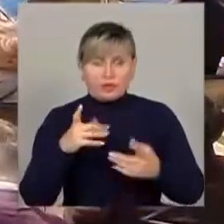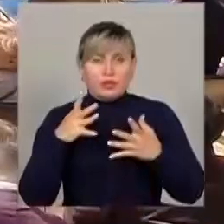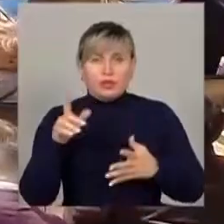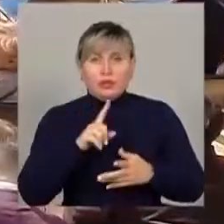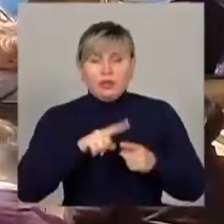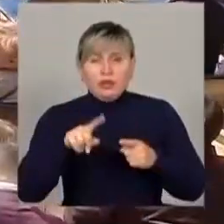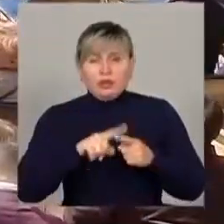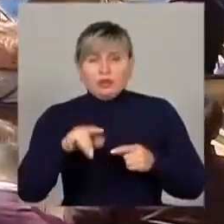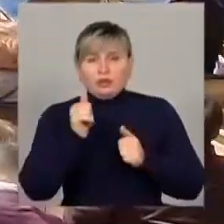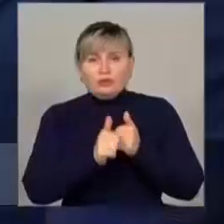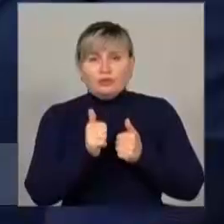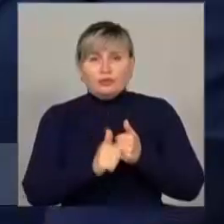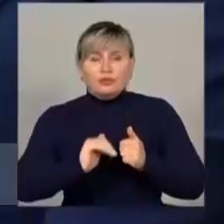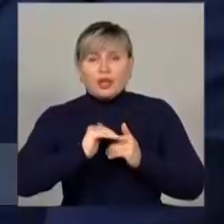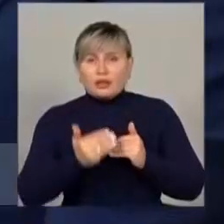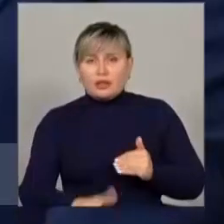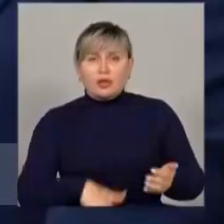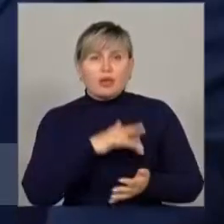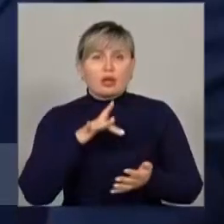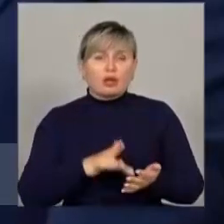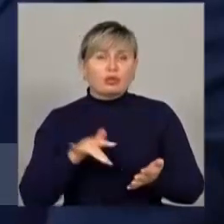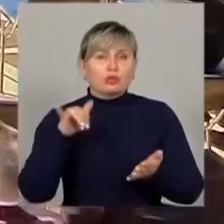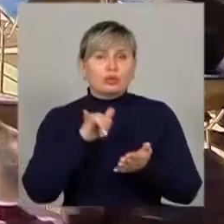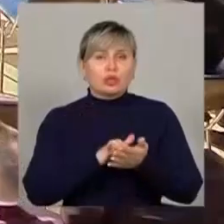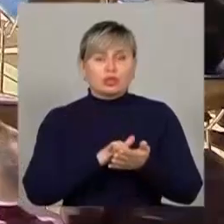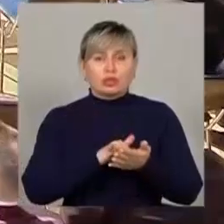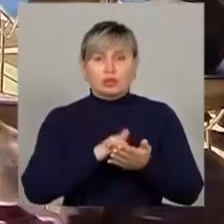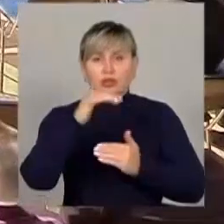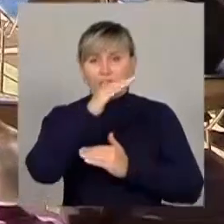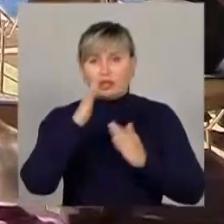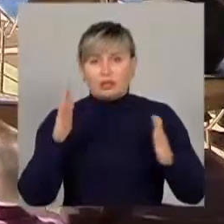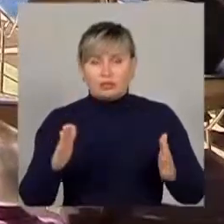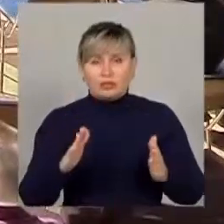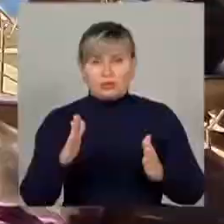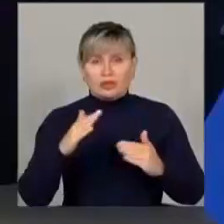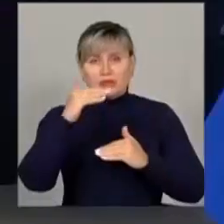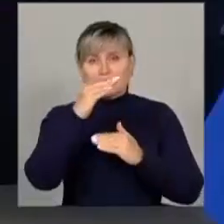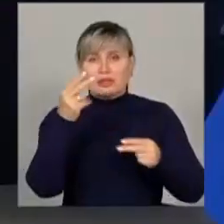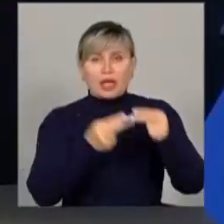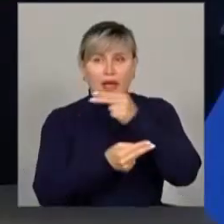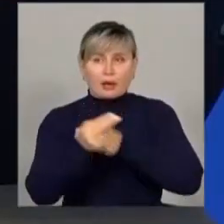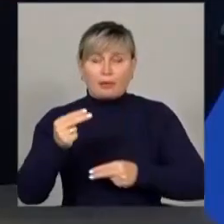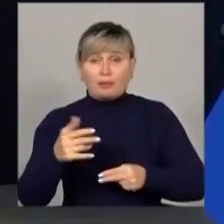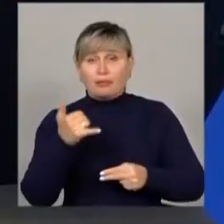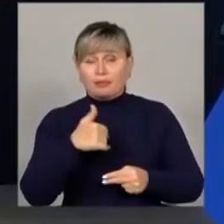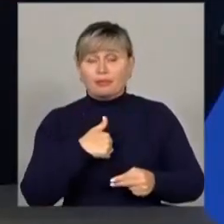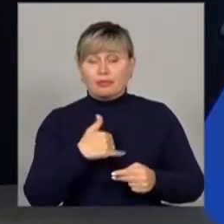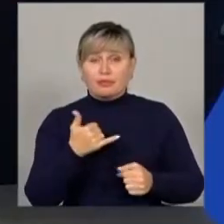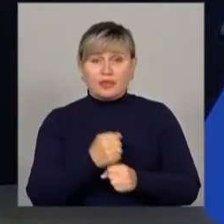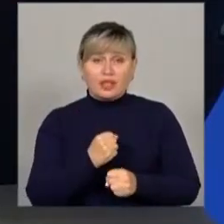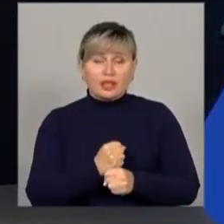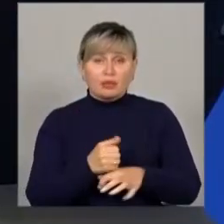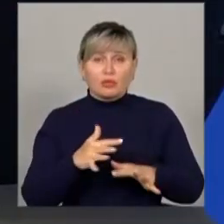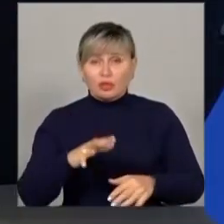совсем скоро у каждого подъезда мегаполиса установят таблички со схемой эвакуации. Вот сейчас мы при уточнении